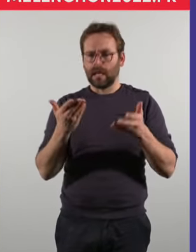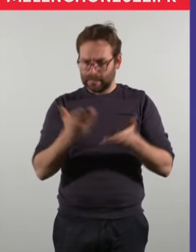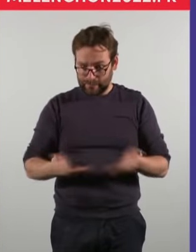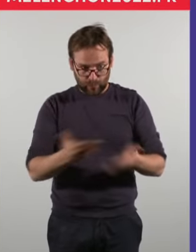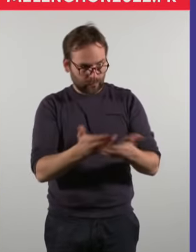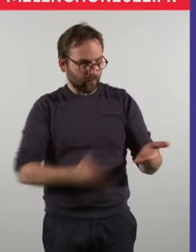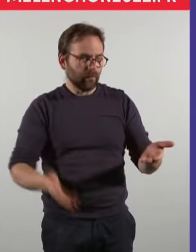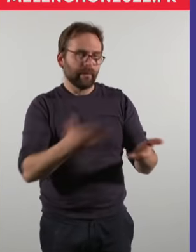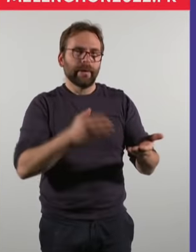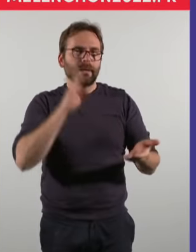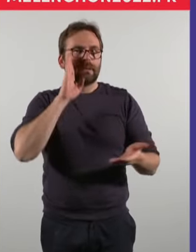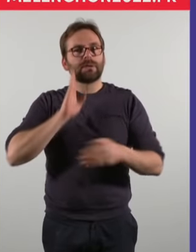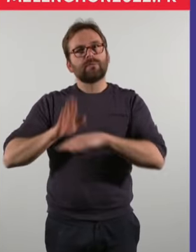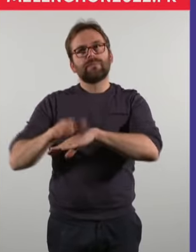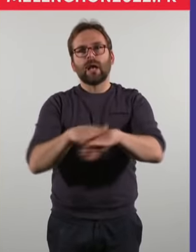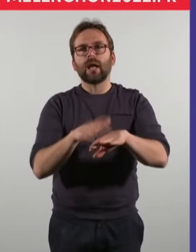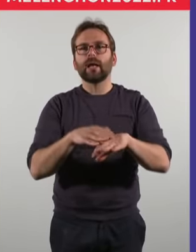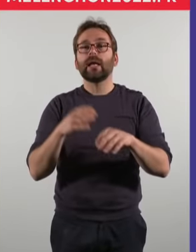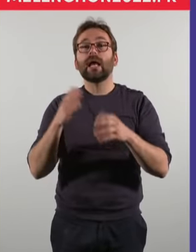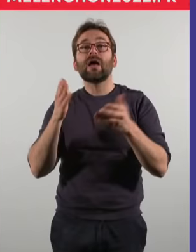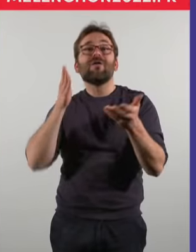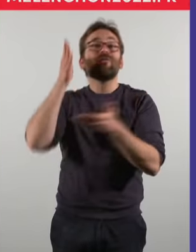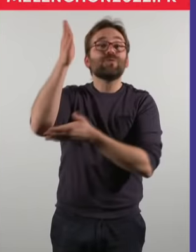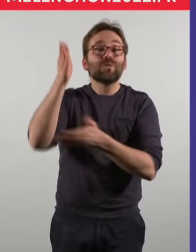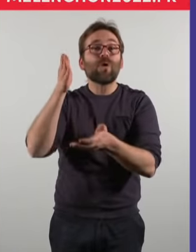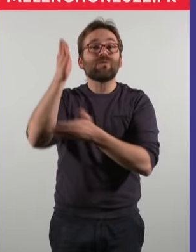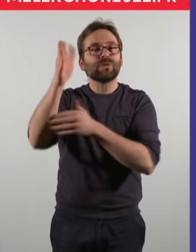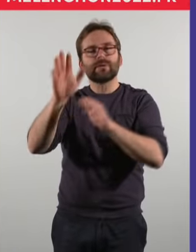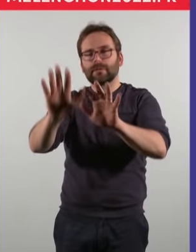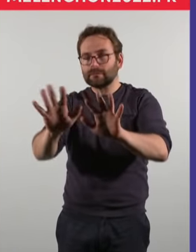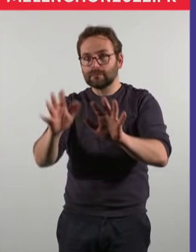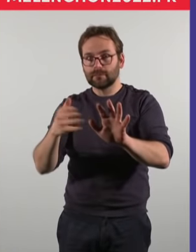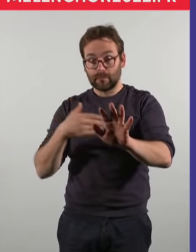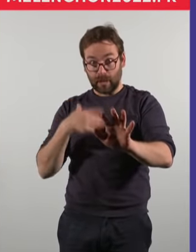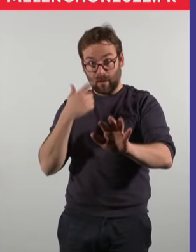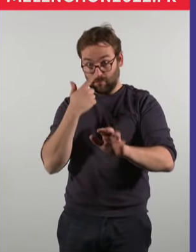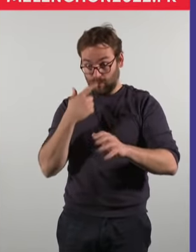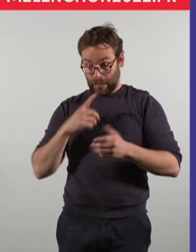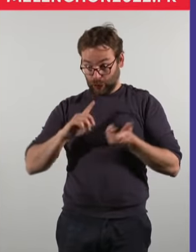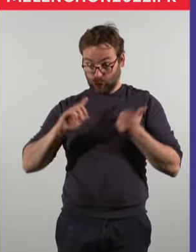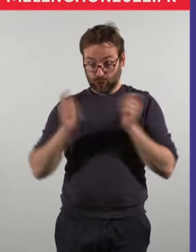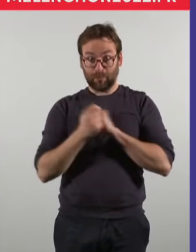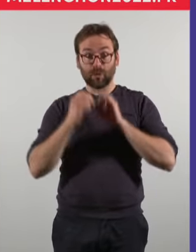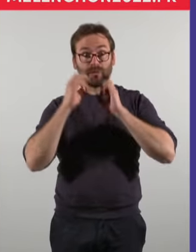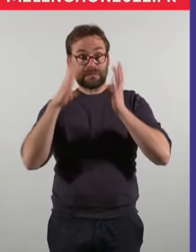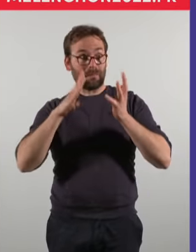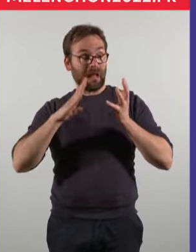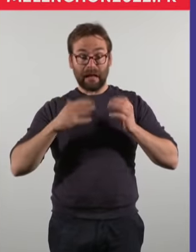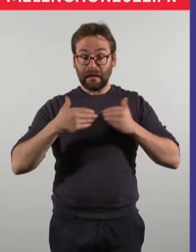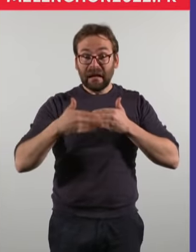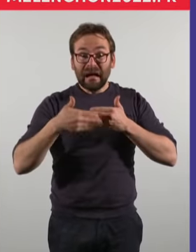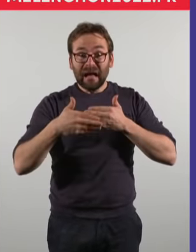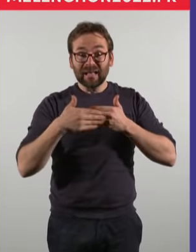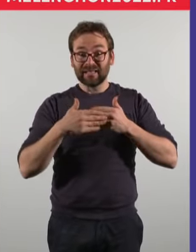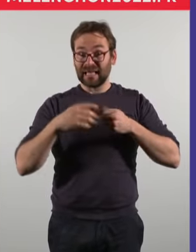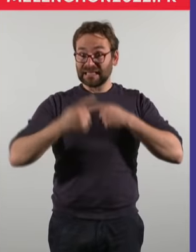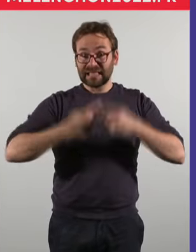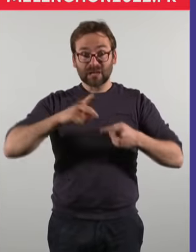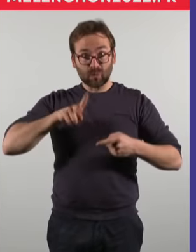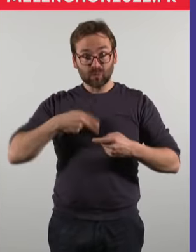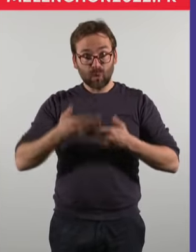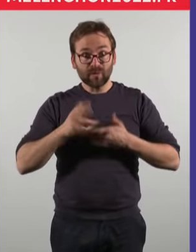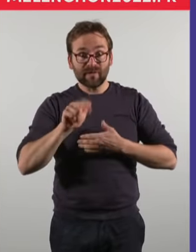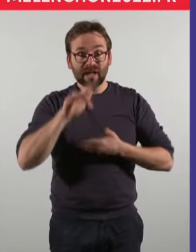pourrions-nous, s'il vous plaît, cesser de parler des générations futures ? Avec l'accélération du changement du climat, nous parlons de notre propre